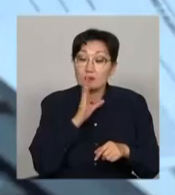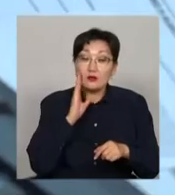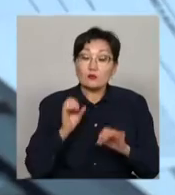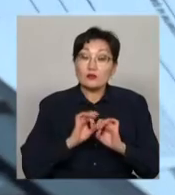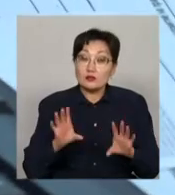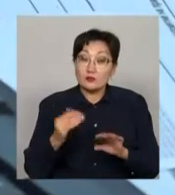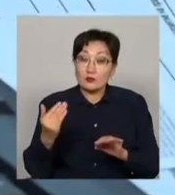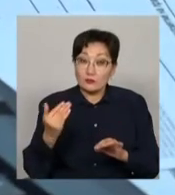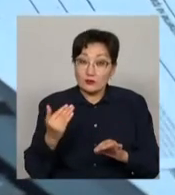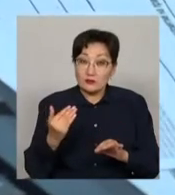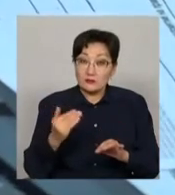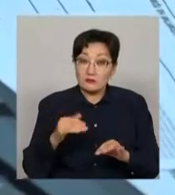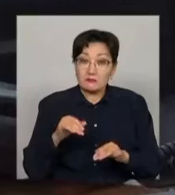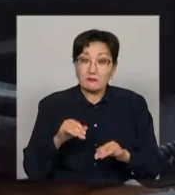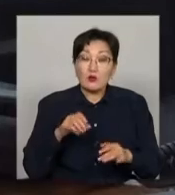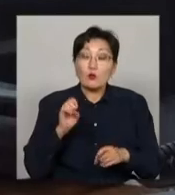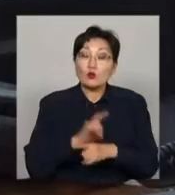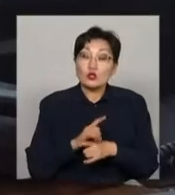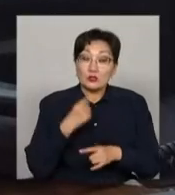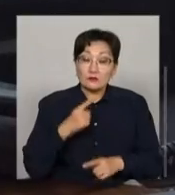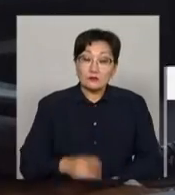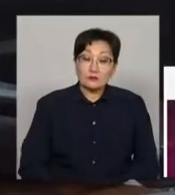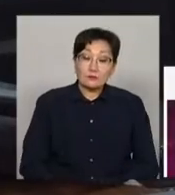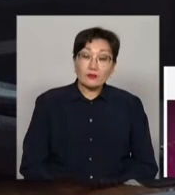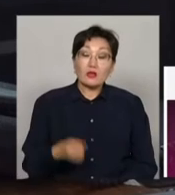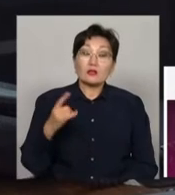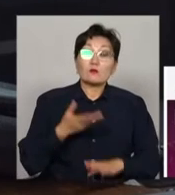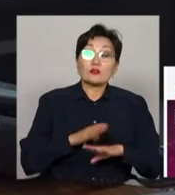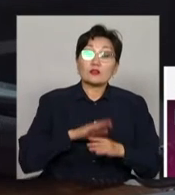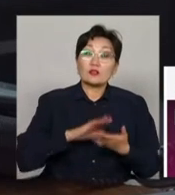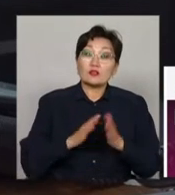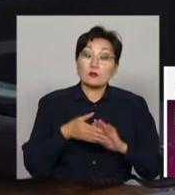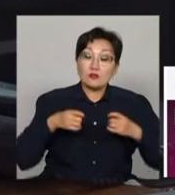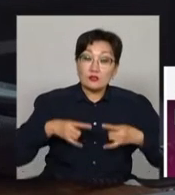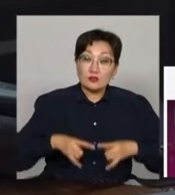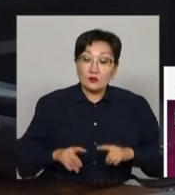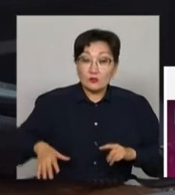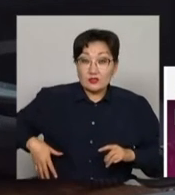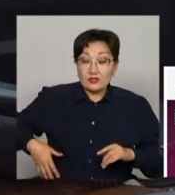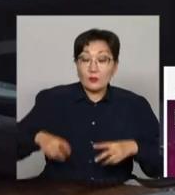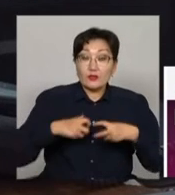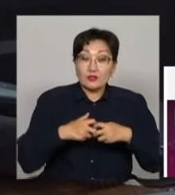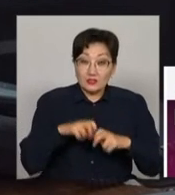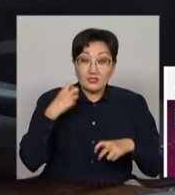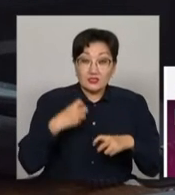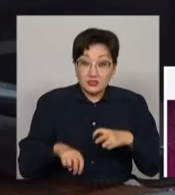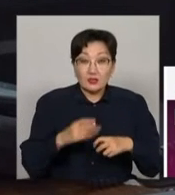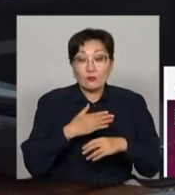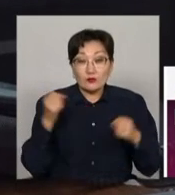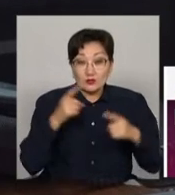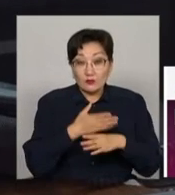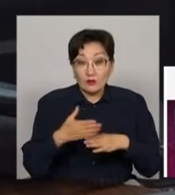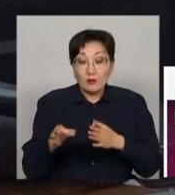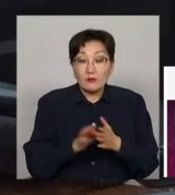айтқандарын жоққа шығарып отыр. Бала ауыр жағдайда дүниеге келді. Жамбас сүйегі сынғаны белгілі болғаннан кейін